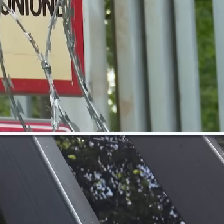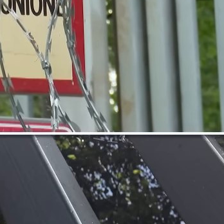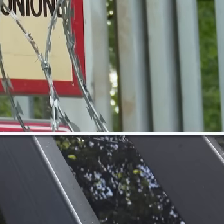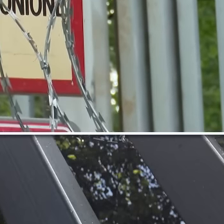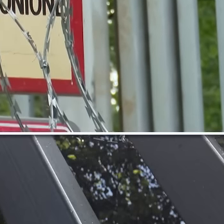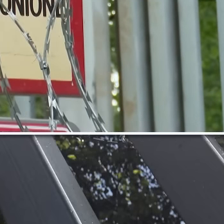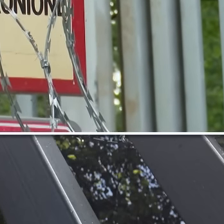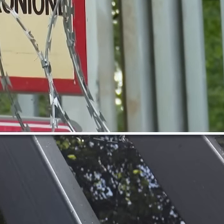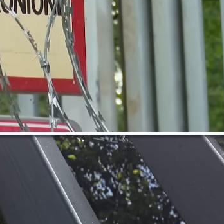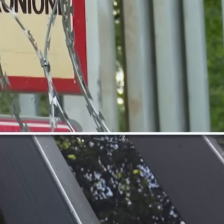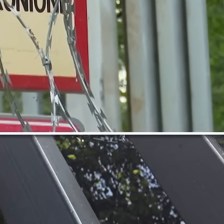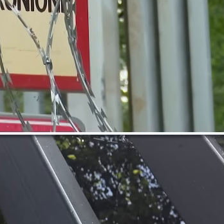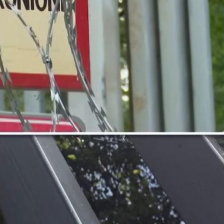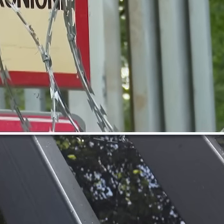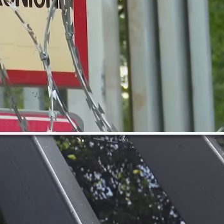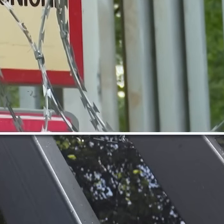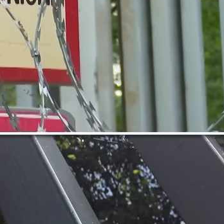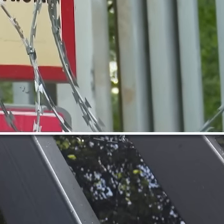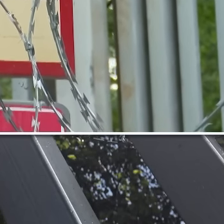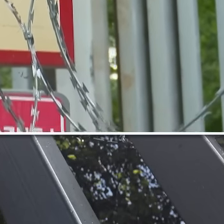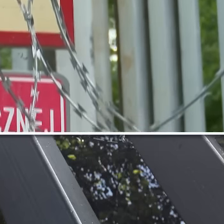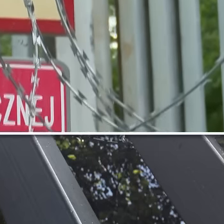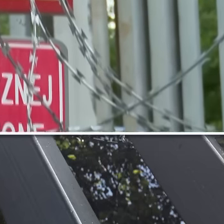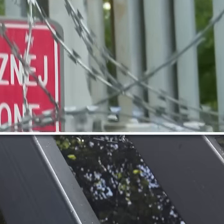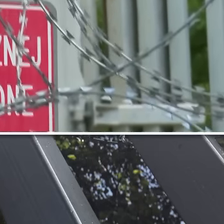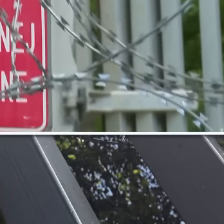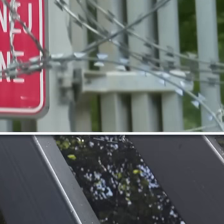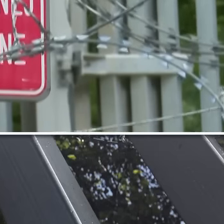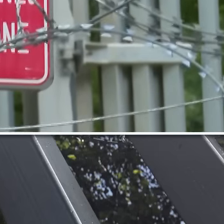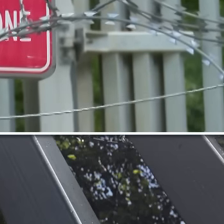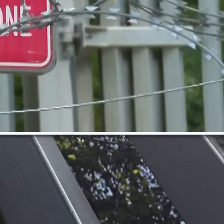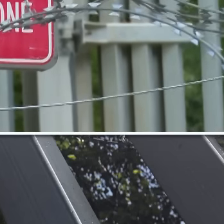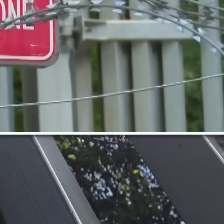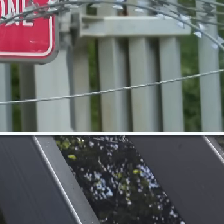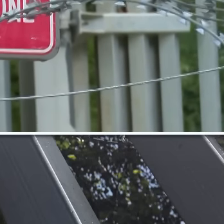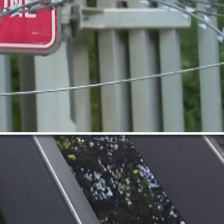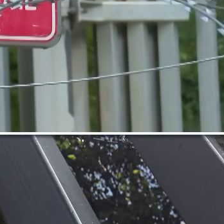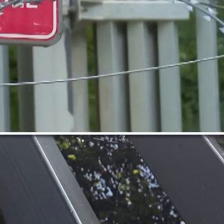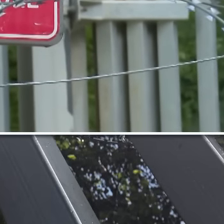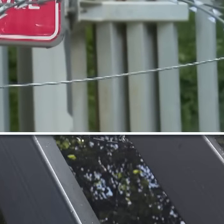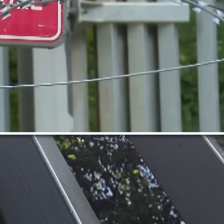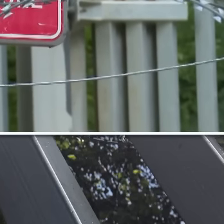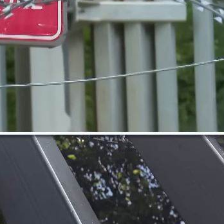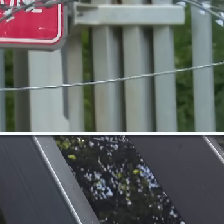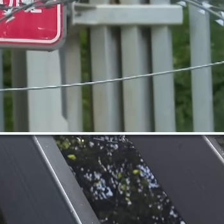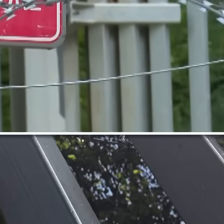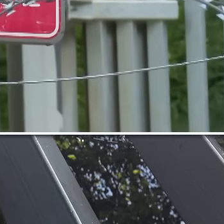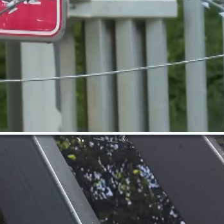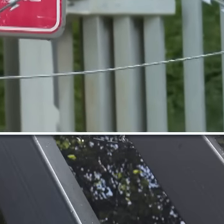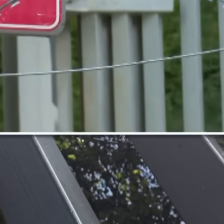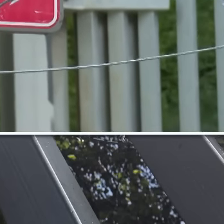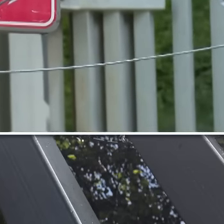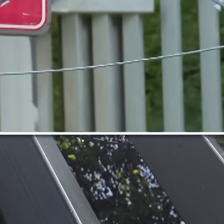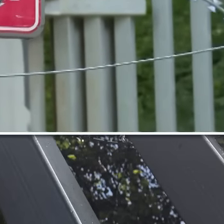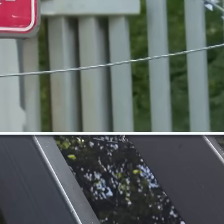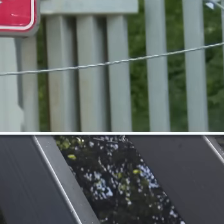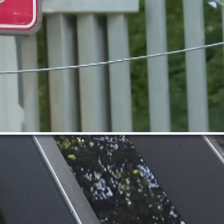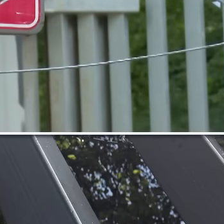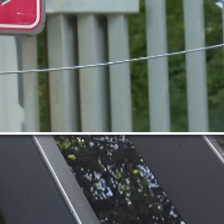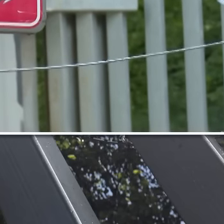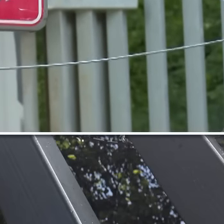pójść dalej. Dobrze, niech oni tam sobie nawet będą tymi obywatelami Europy, czy jak pan redaktor powiedział, jeszcze nie wiadomo czego do końca. No, ale